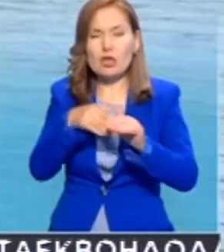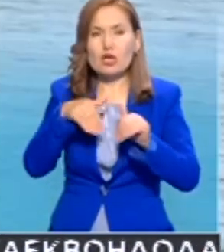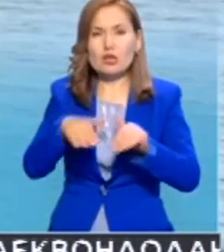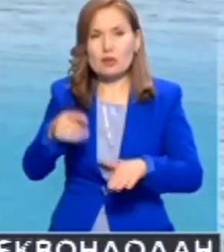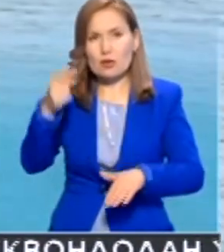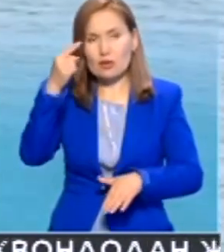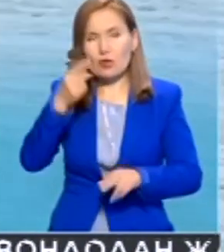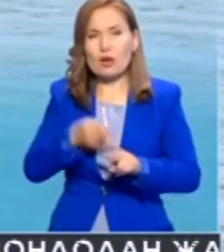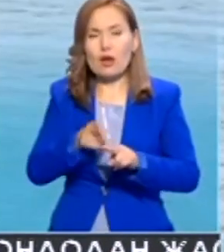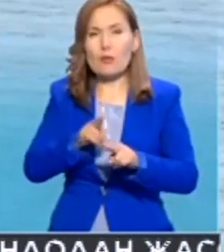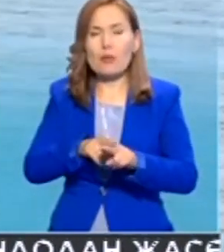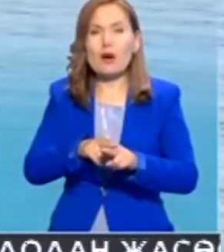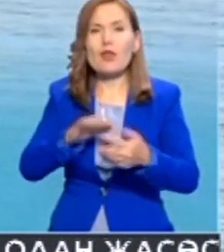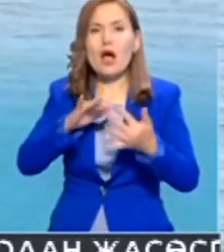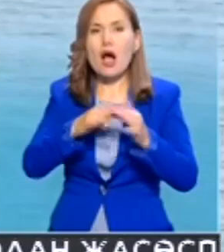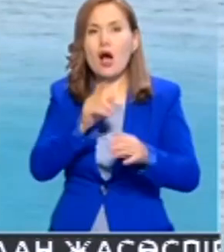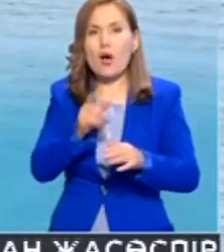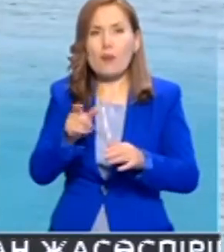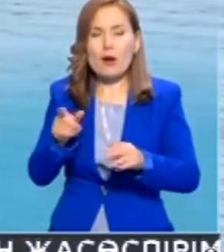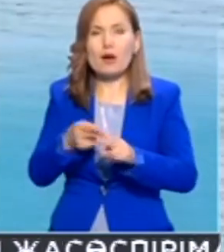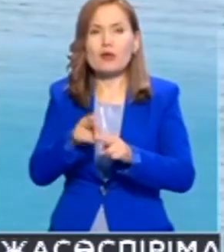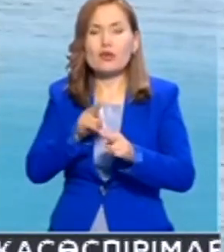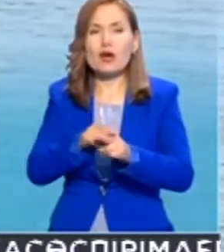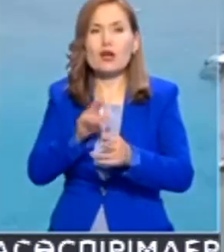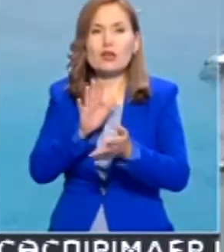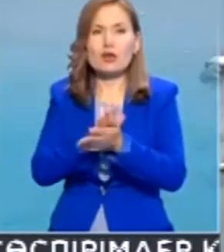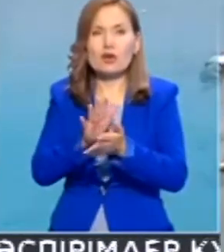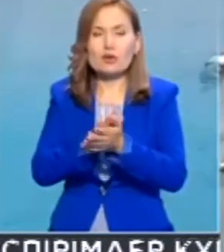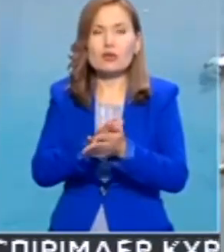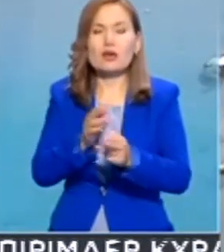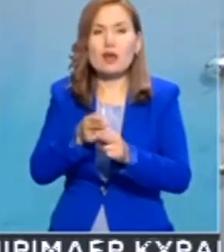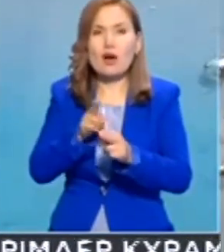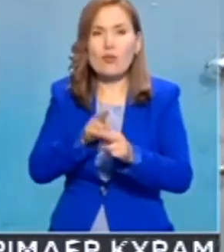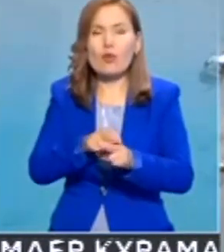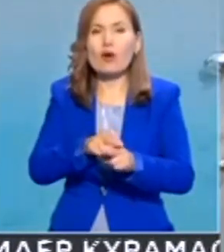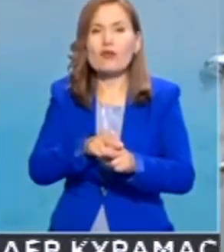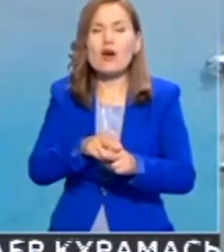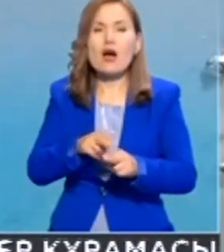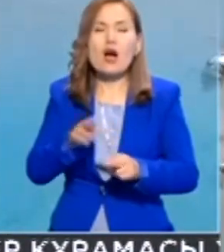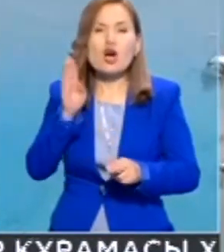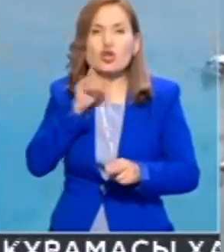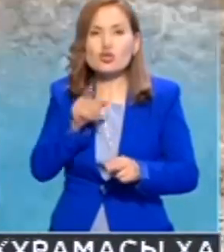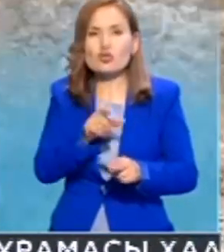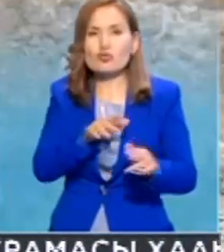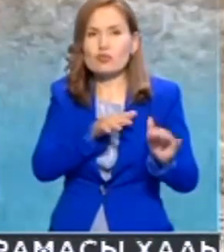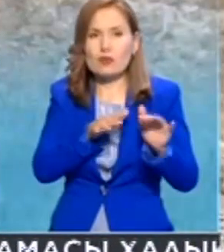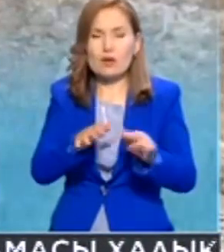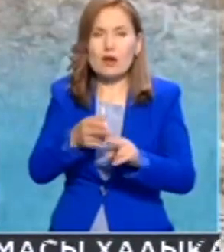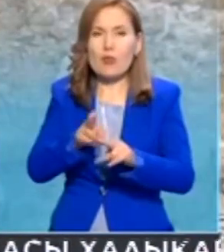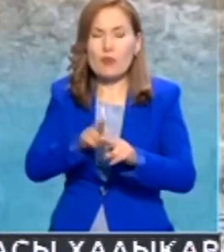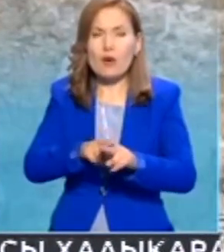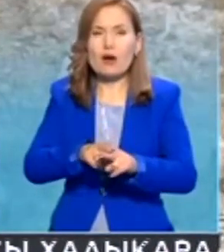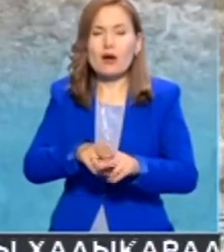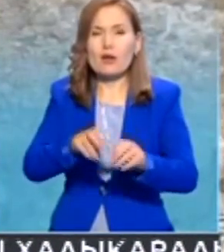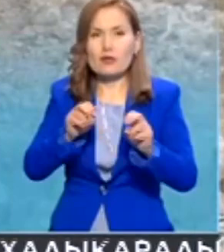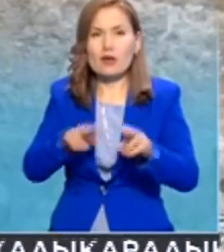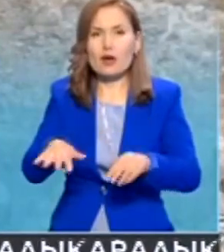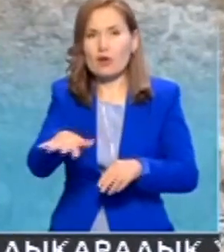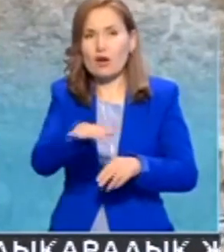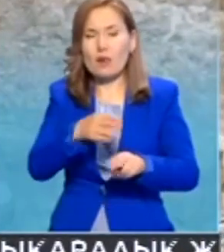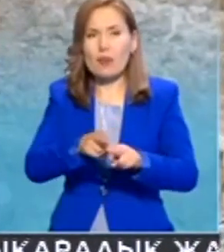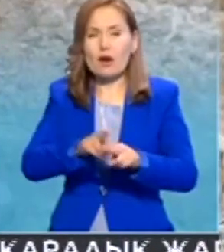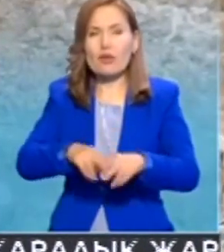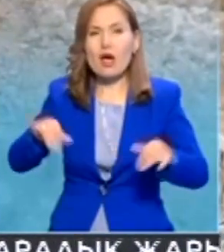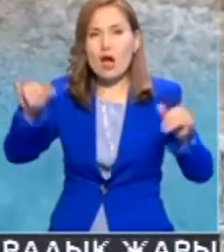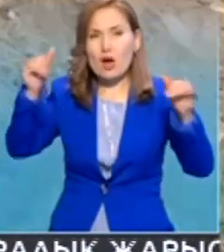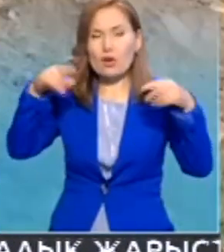ойлаймын. Түйгеніміз ауыл тұрғындары лас судан әзір құтылмайды. Әкімдік өкілдері бұл жерге мал кірмеуі үшін сыммен қоршап, арнасын тағы да бекітеміз